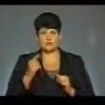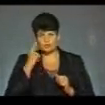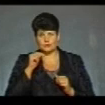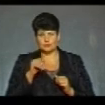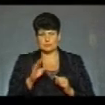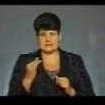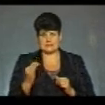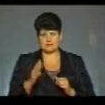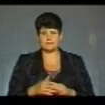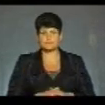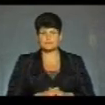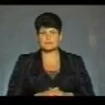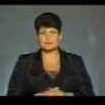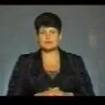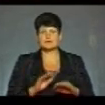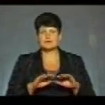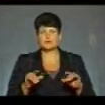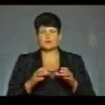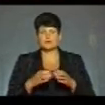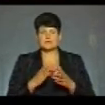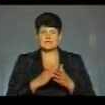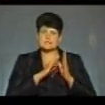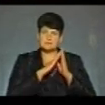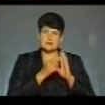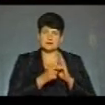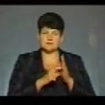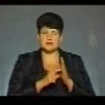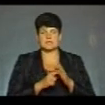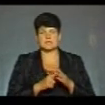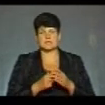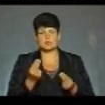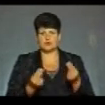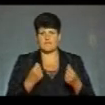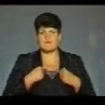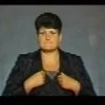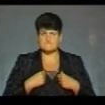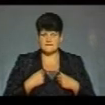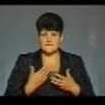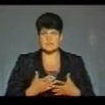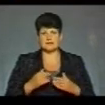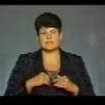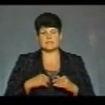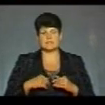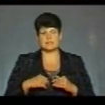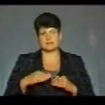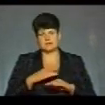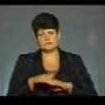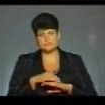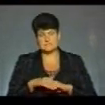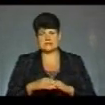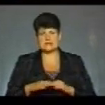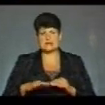цікаво. У дошкільній групі є спальна кімната, ігрова ванна та роздягальня. На дворі – ігровий майданчик, розповідає